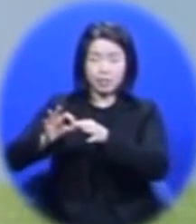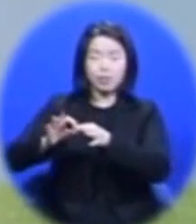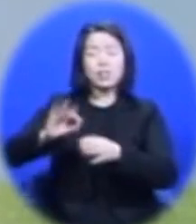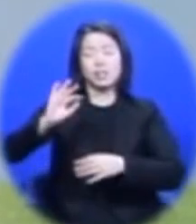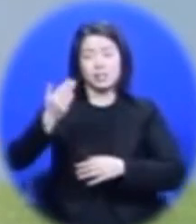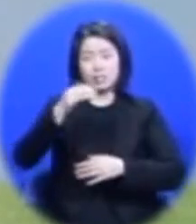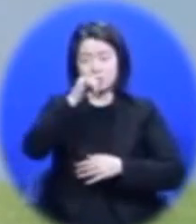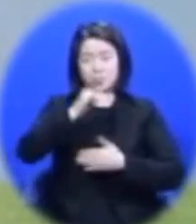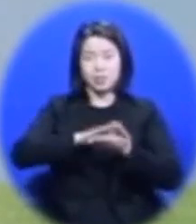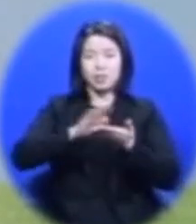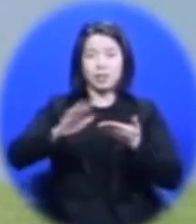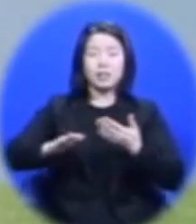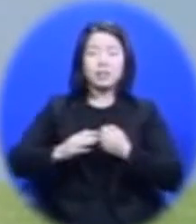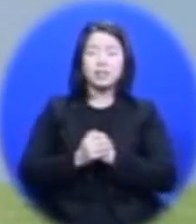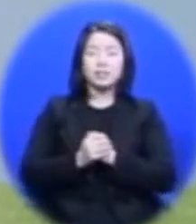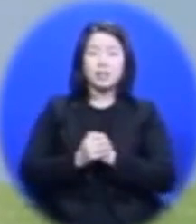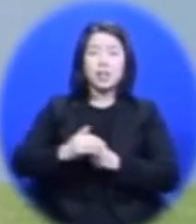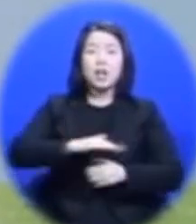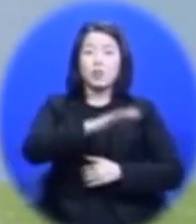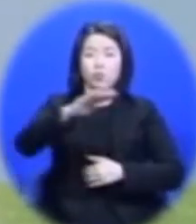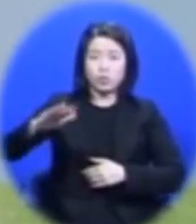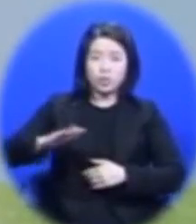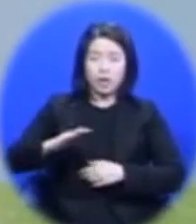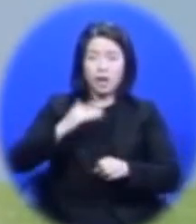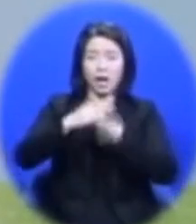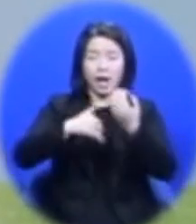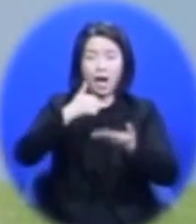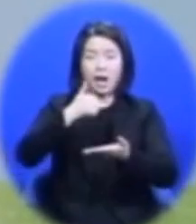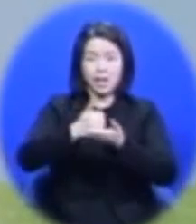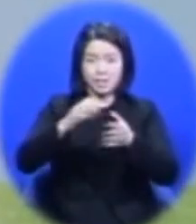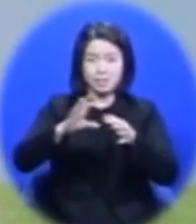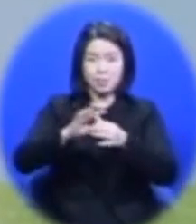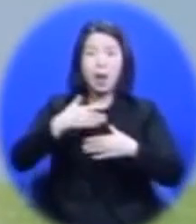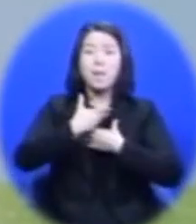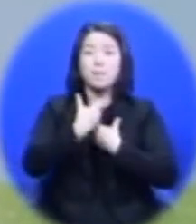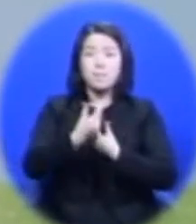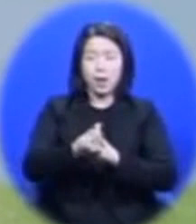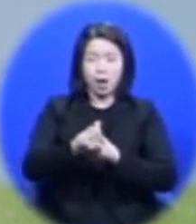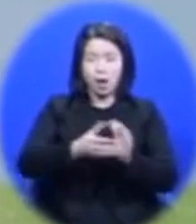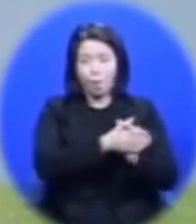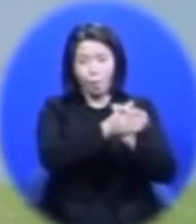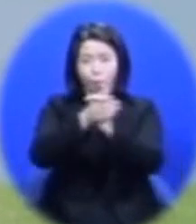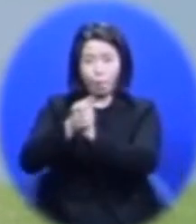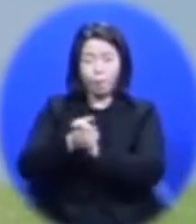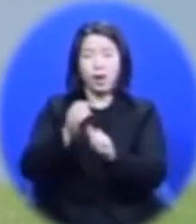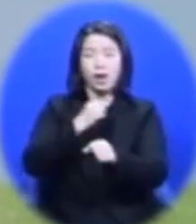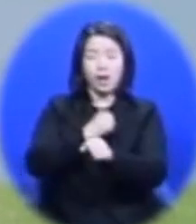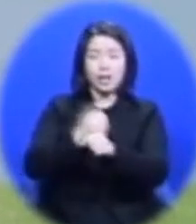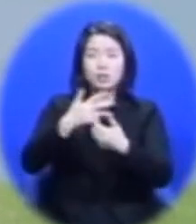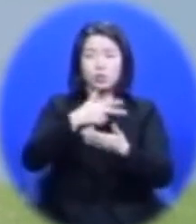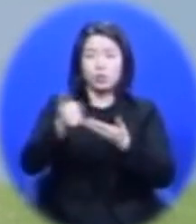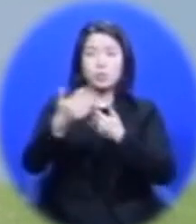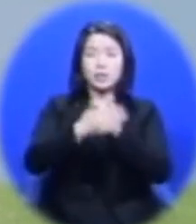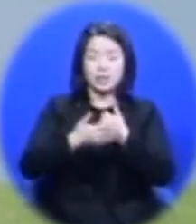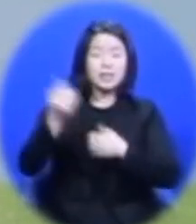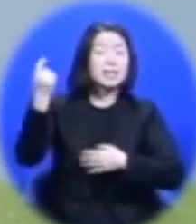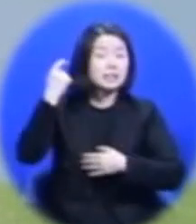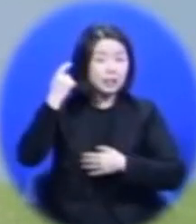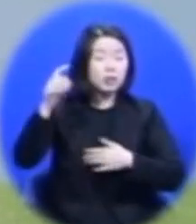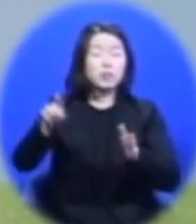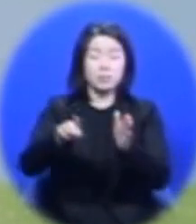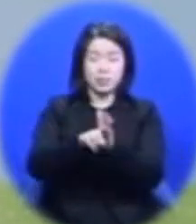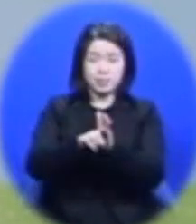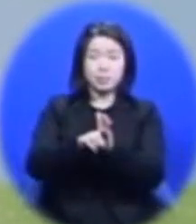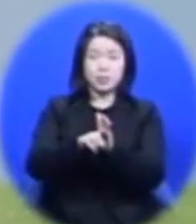있어요. 우리가 하나님의 평안, 화평케 하시는 주님의 은혜를 들어서